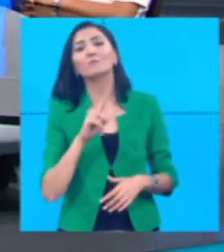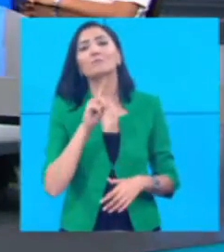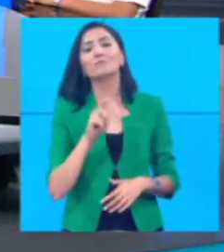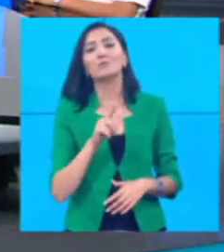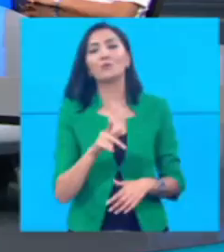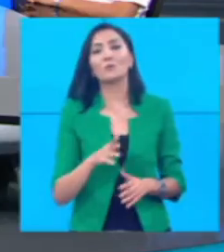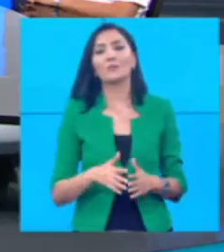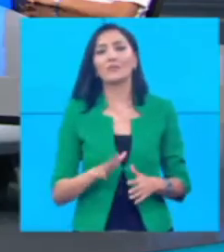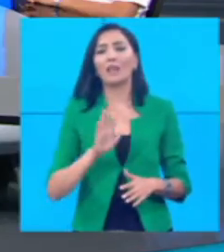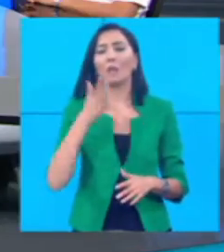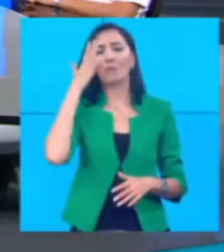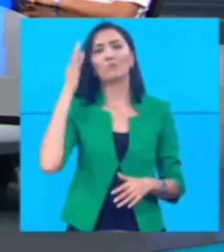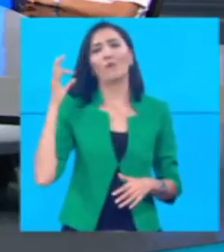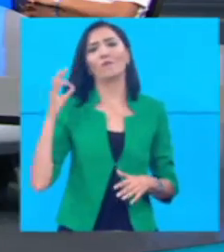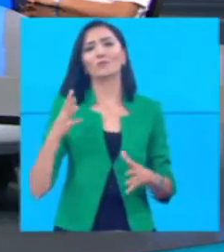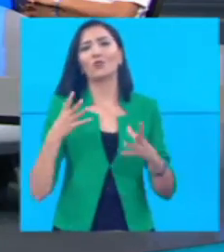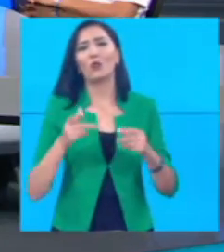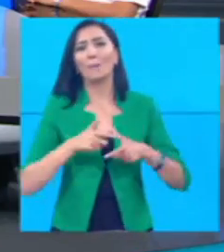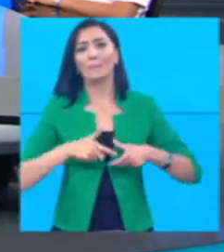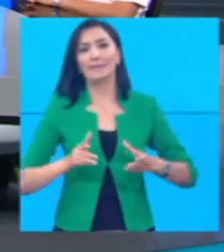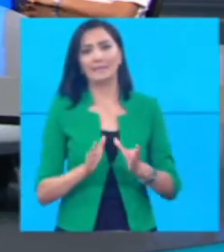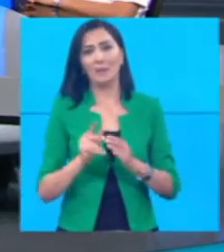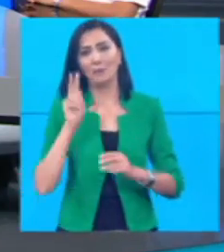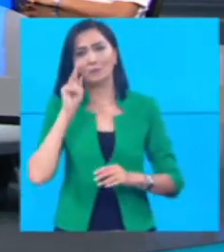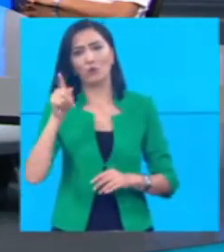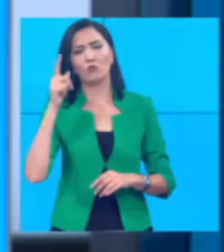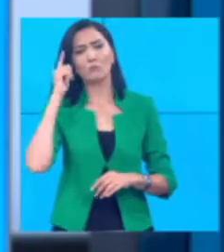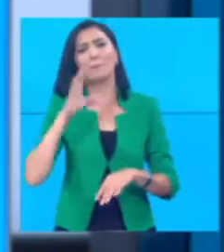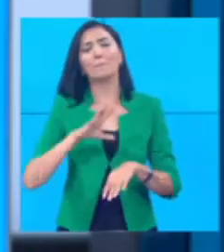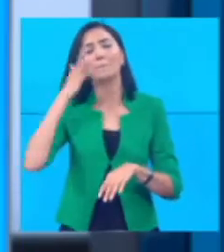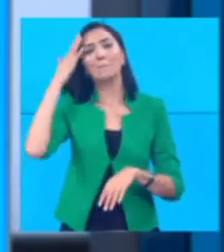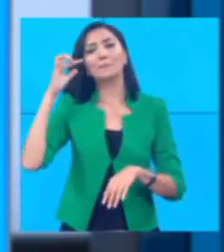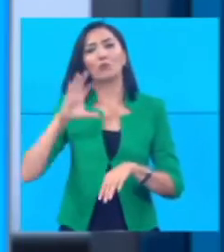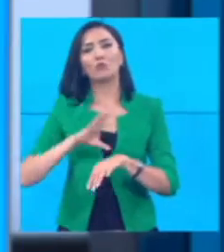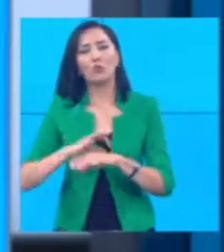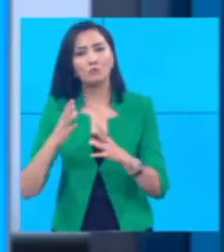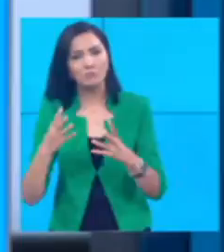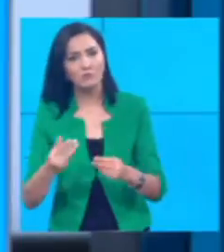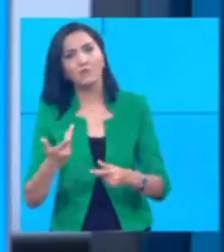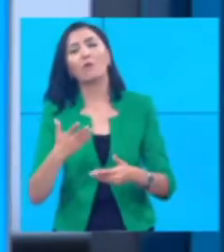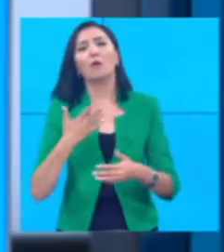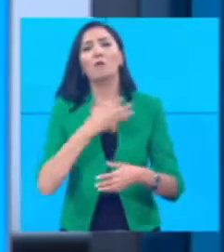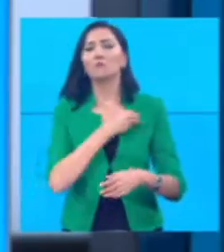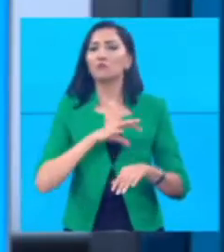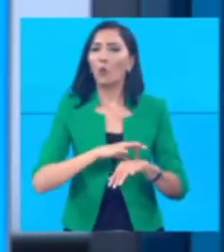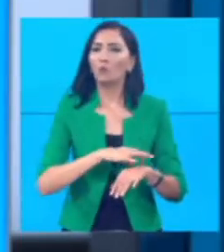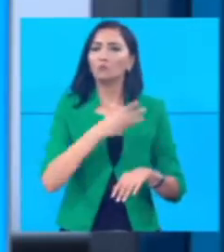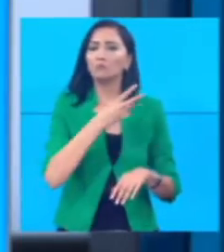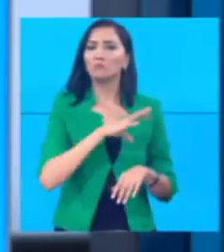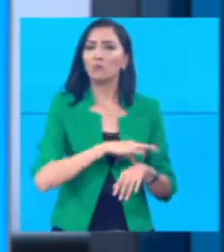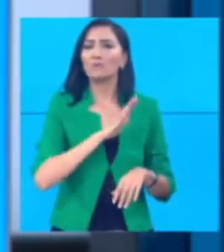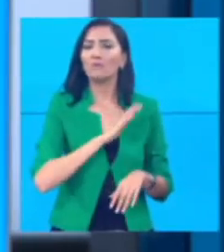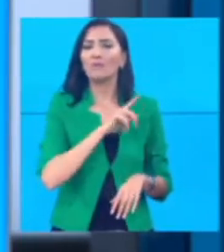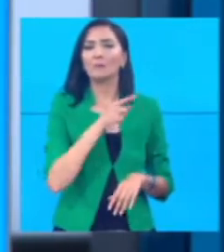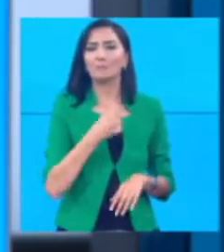diğer yani ben profesyonel olarak milli takımlara baktığımda bunların psikoloğu oluyor. Hı-hı. İşte bu ne bileyim fizyoterapisti oluyor,